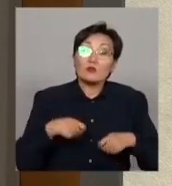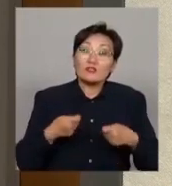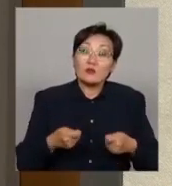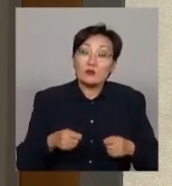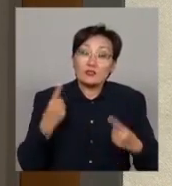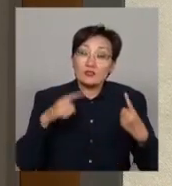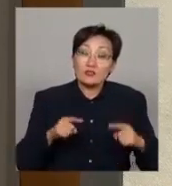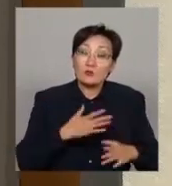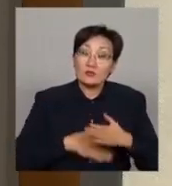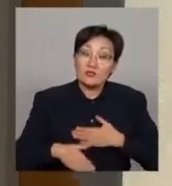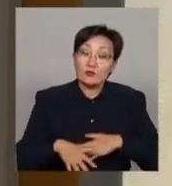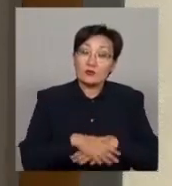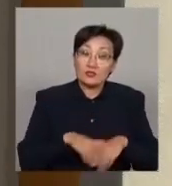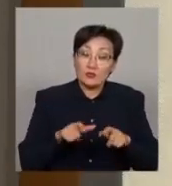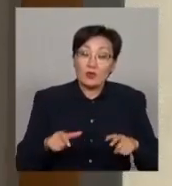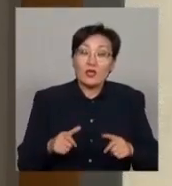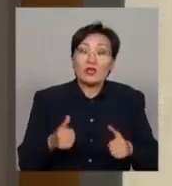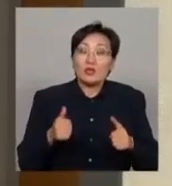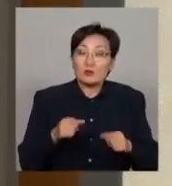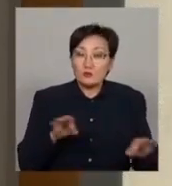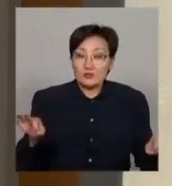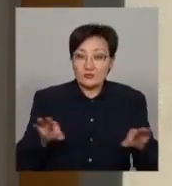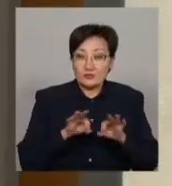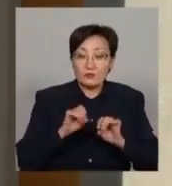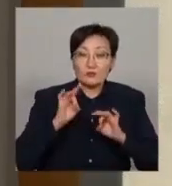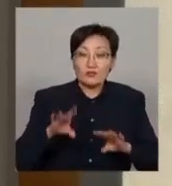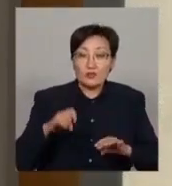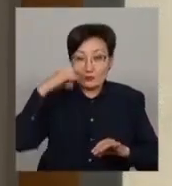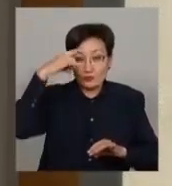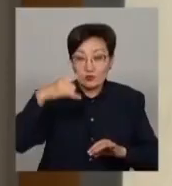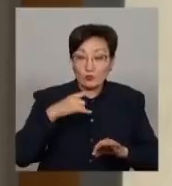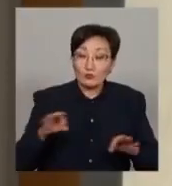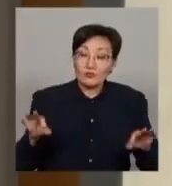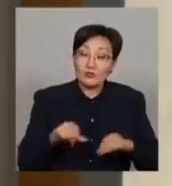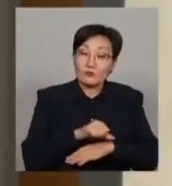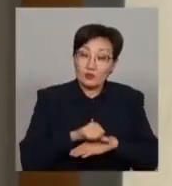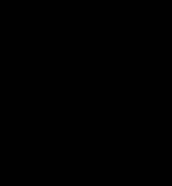творчеству, чтобы радовать казахстанцев хорошими песнями и прославлять отечественную музыку за рубежом.